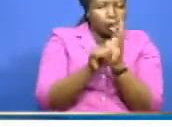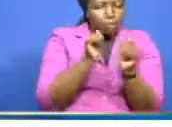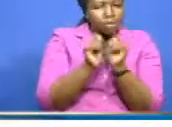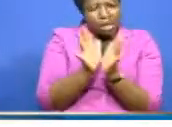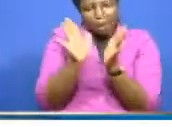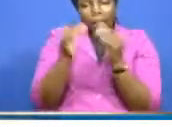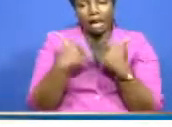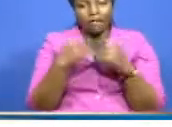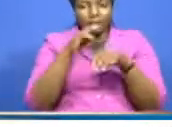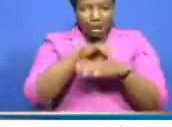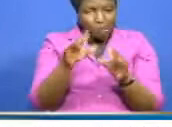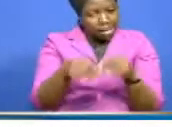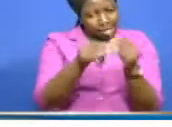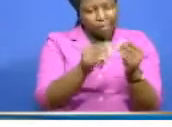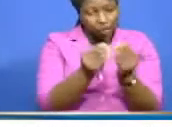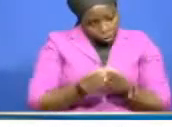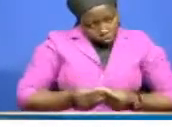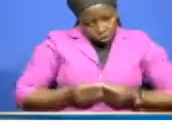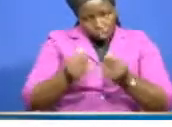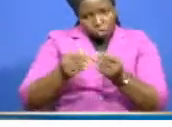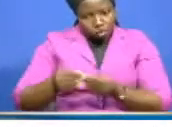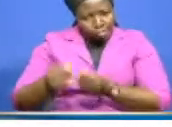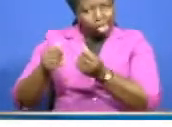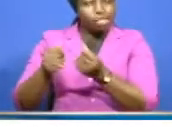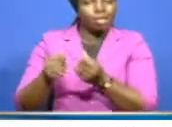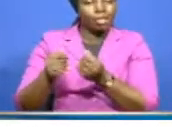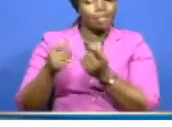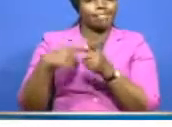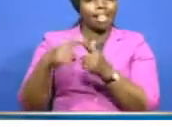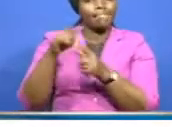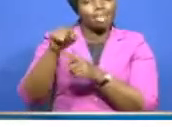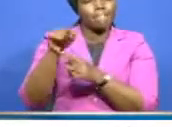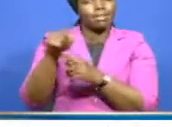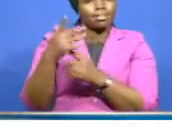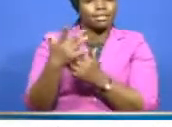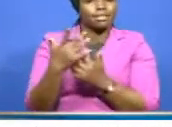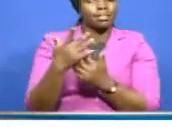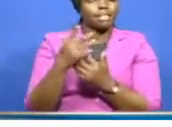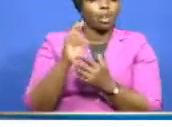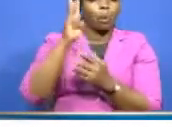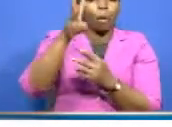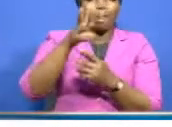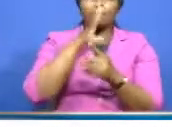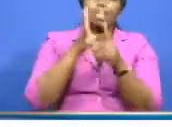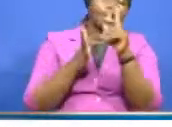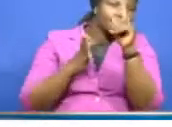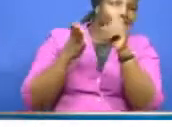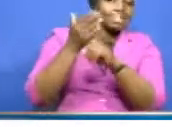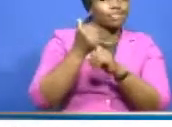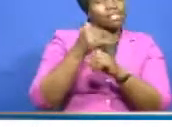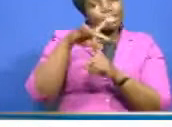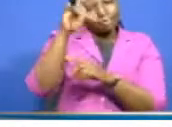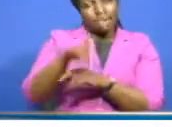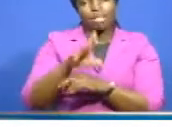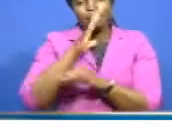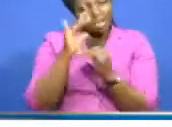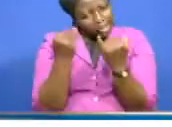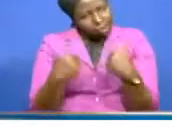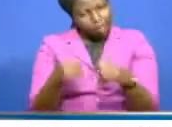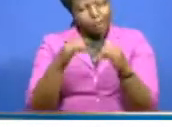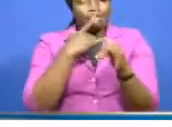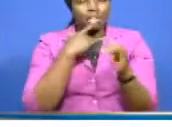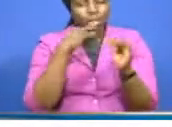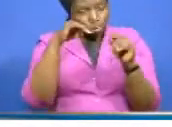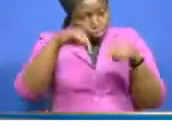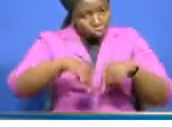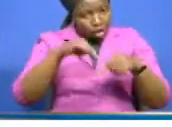wanapotoa hizo suluhisho, ile wanapolitoa litafikia na litimizwe, litaekwa na liweko kuwa hili tumesema